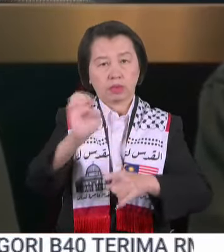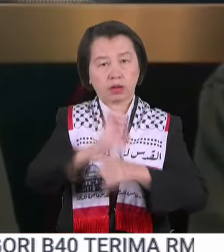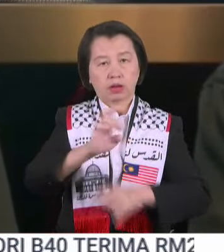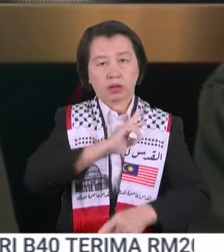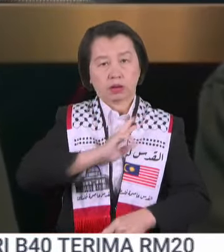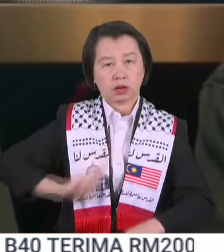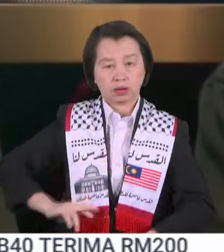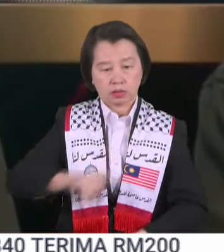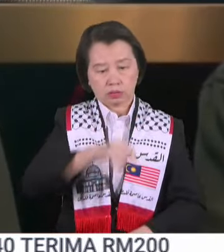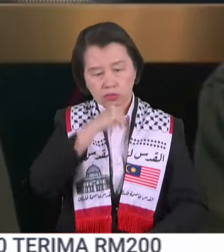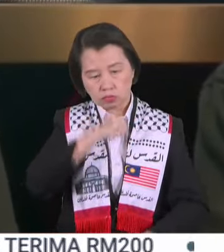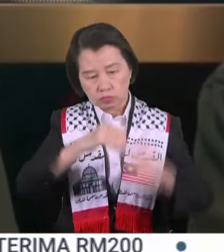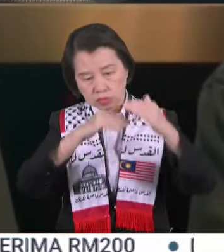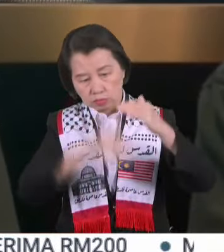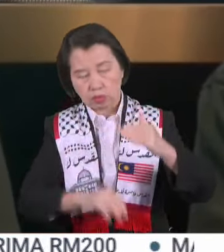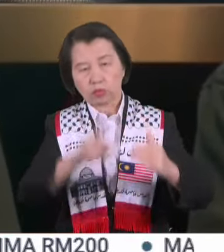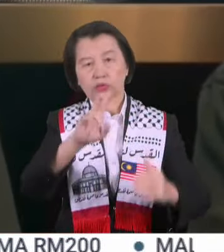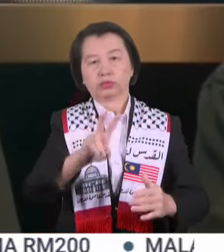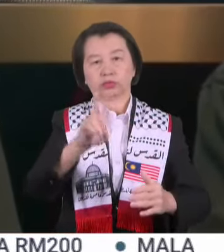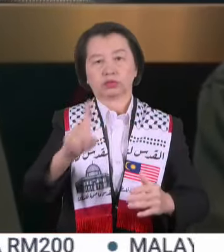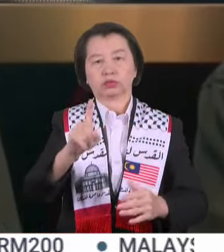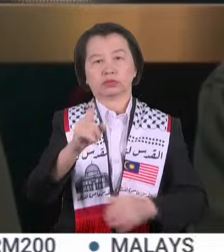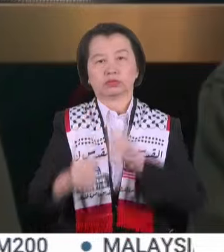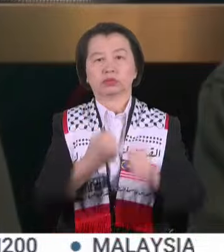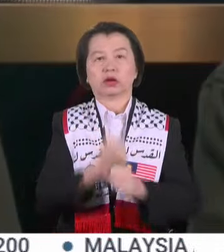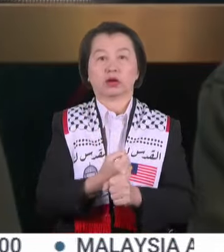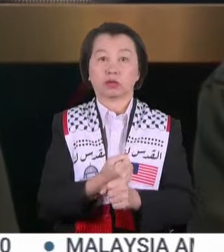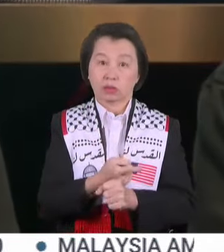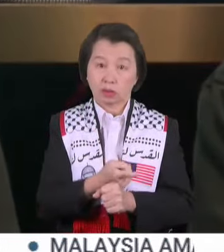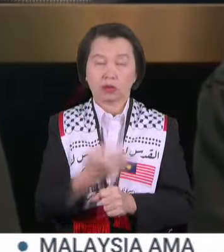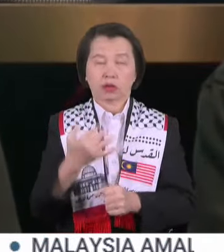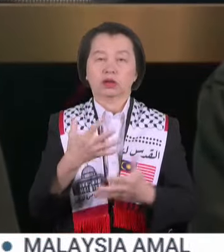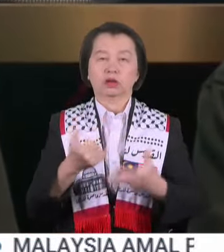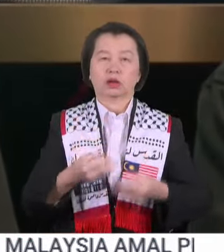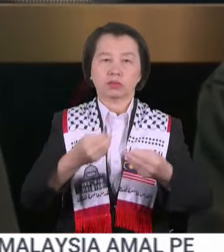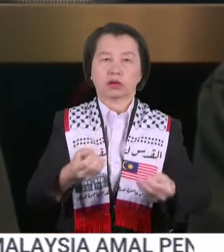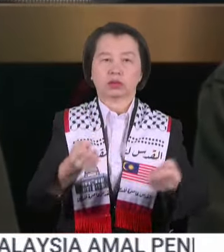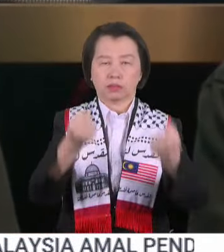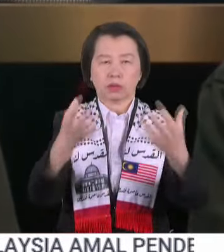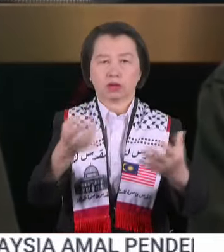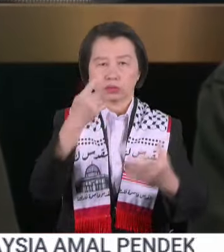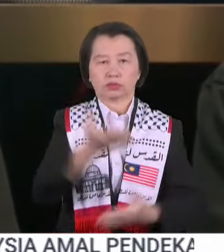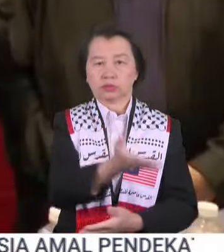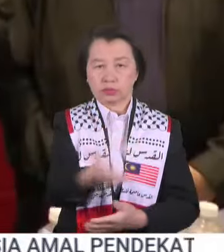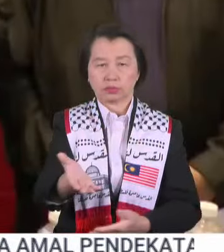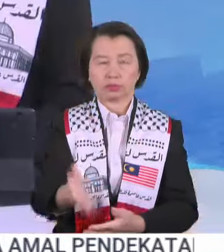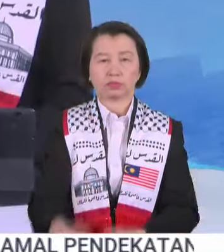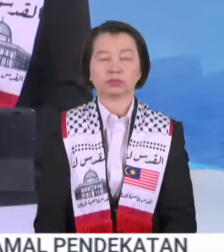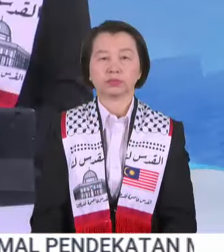pada mereka yang berumur di bawah 20 tahun. Kan? Kita nak bagi banyakkan minit untuk diorang semua.